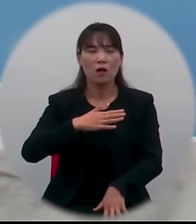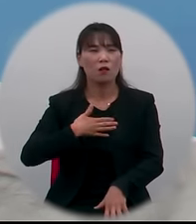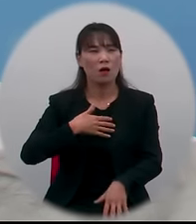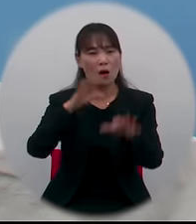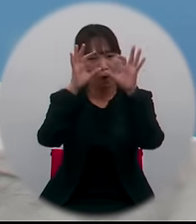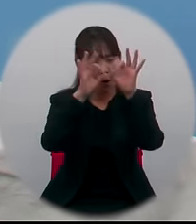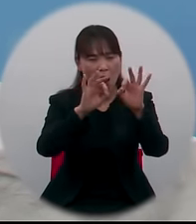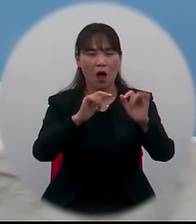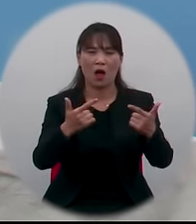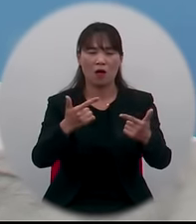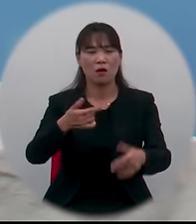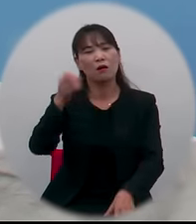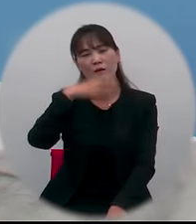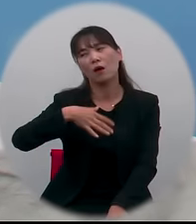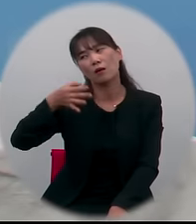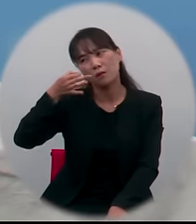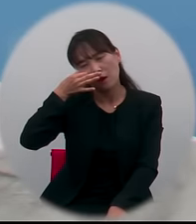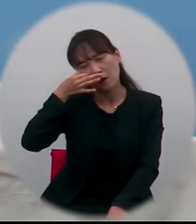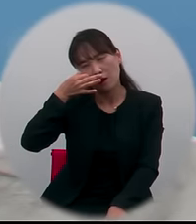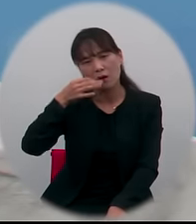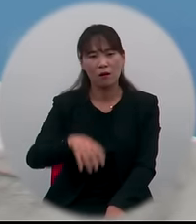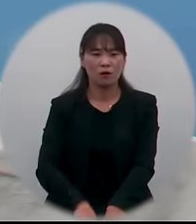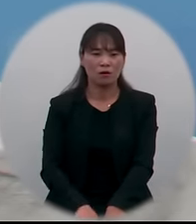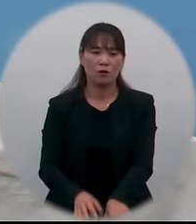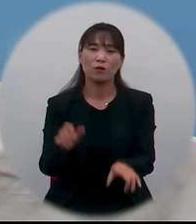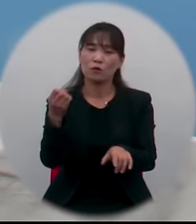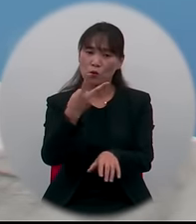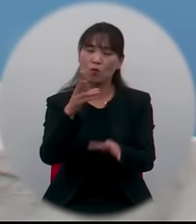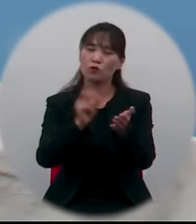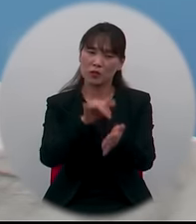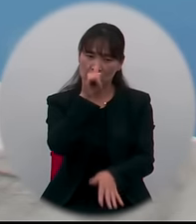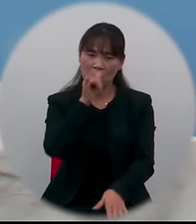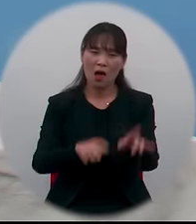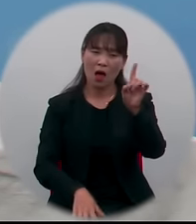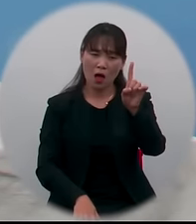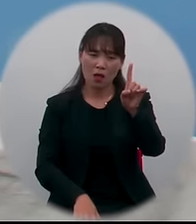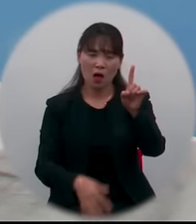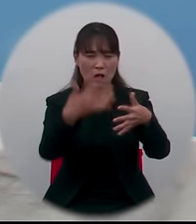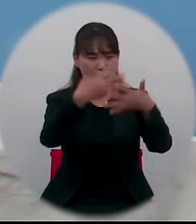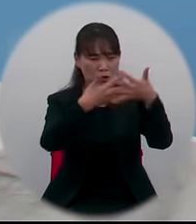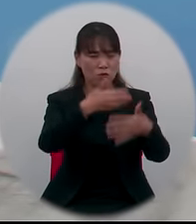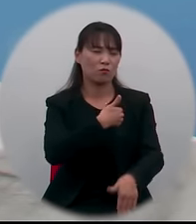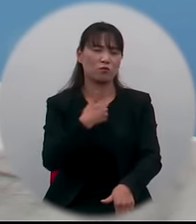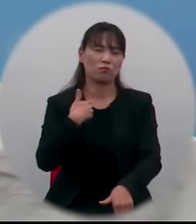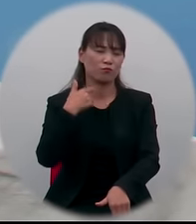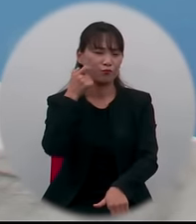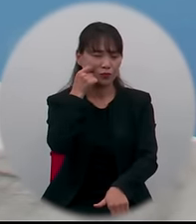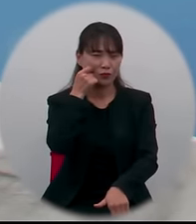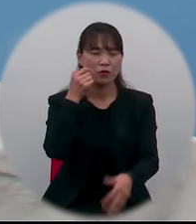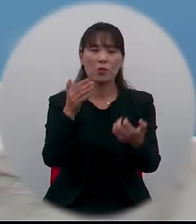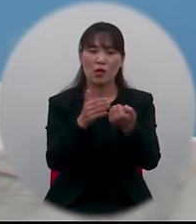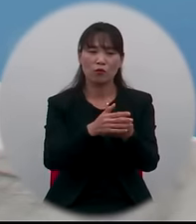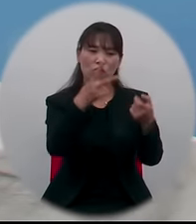봐지는 문제가 커진다는 거죠 더불어서 또 다른 문제가 있어요 하나 가지고는 만족 못해서 보면 볼수록